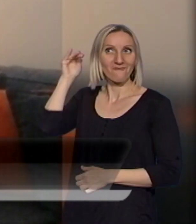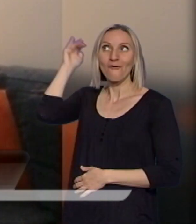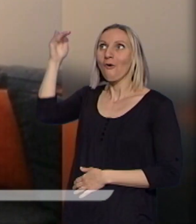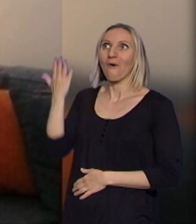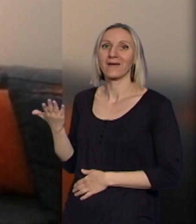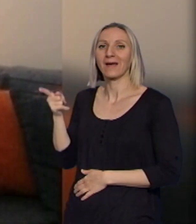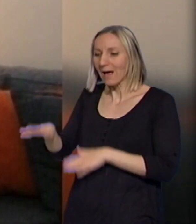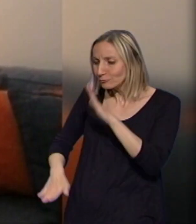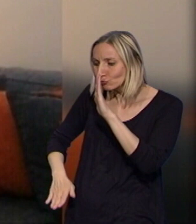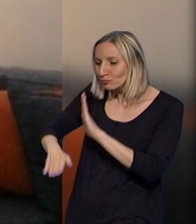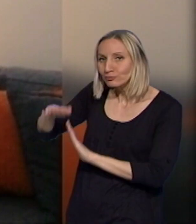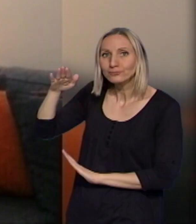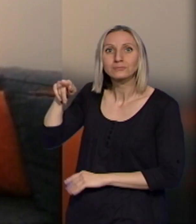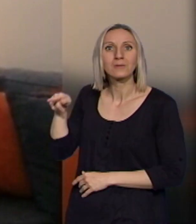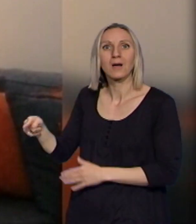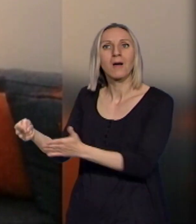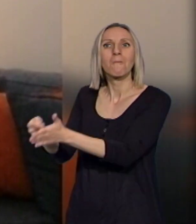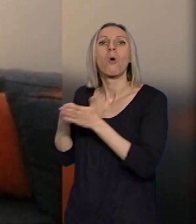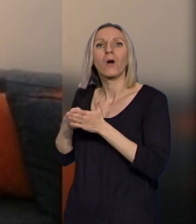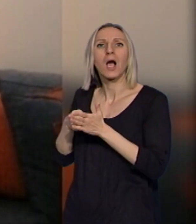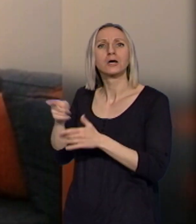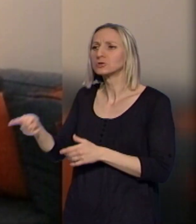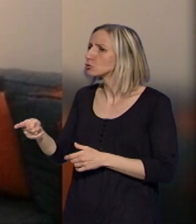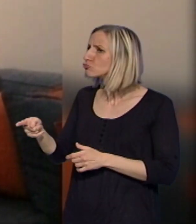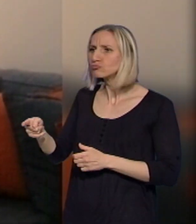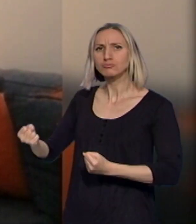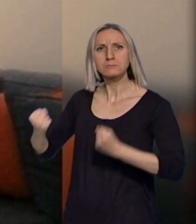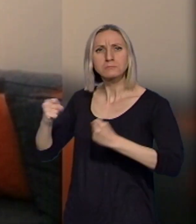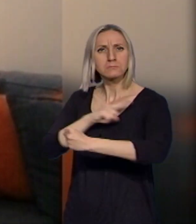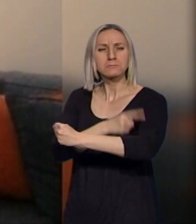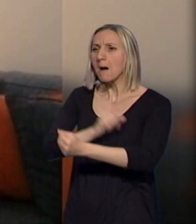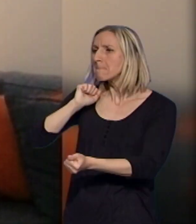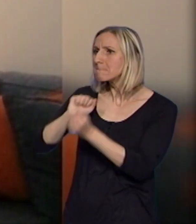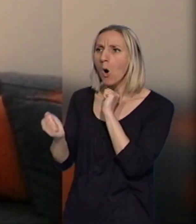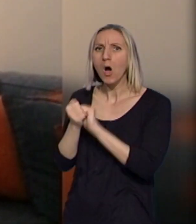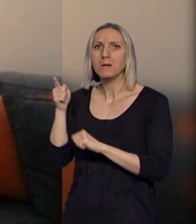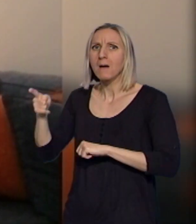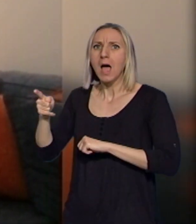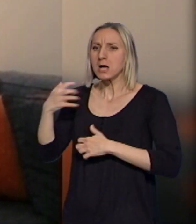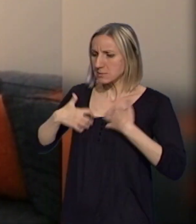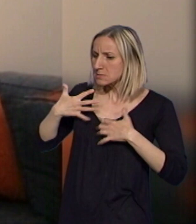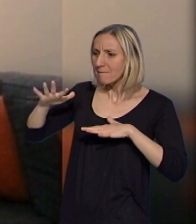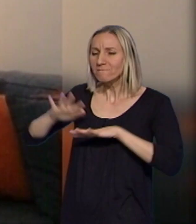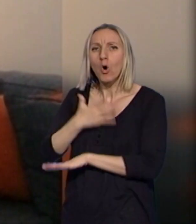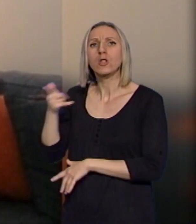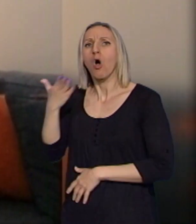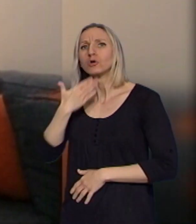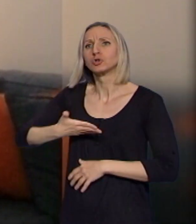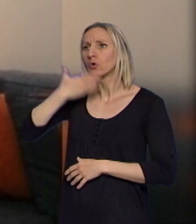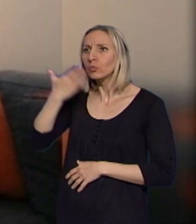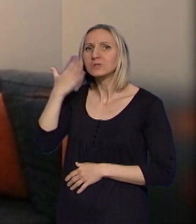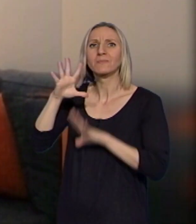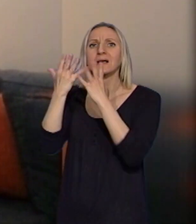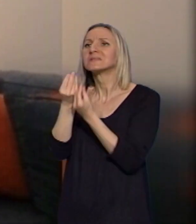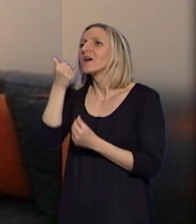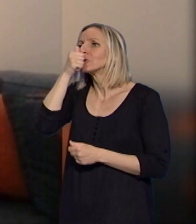malih nogu pokazivala tu svoju borbenost i želju i volju da uspe i da sve što radi, radi na najbolji